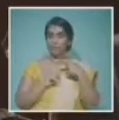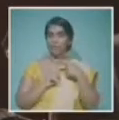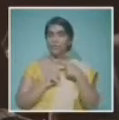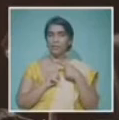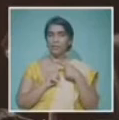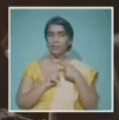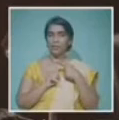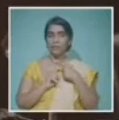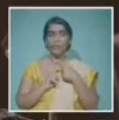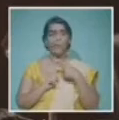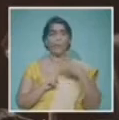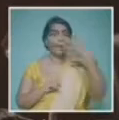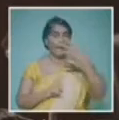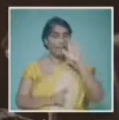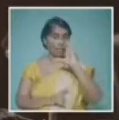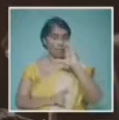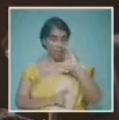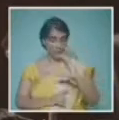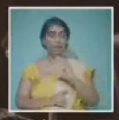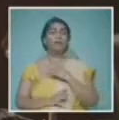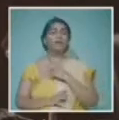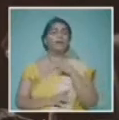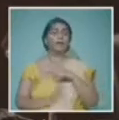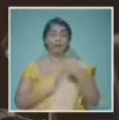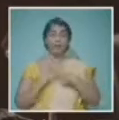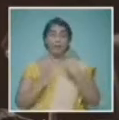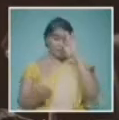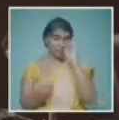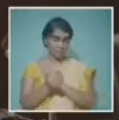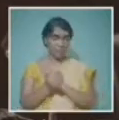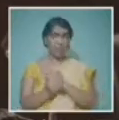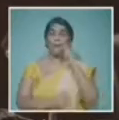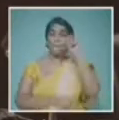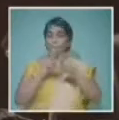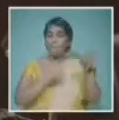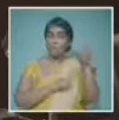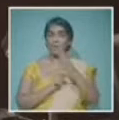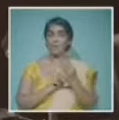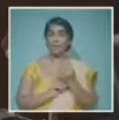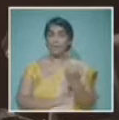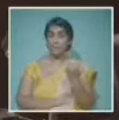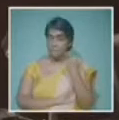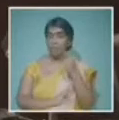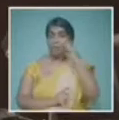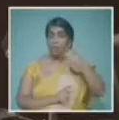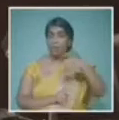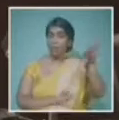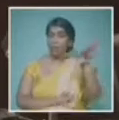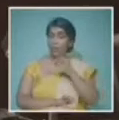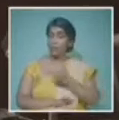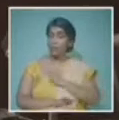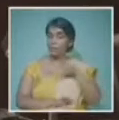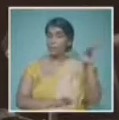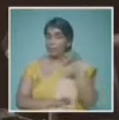4 ආයන්න රටේ ආරක්ෂාව ඇතුළුව ජනතාවගේ විධායක බලය ජනතාව විසින් තෝරාපත් කරගනු